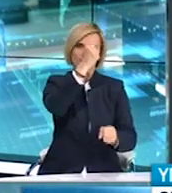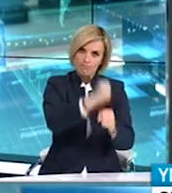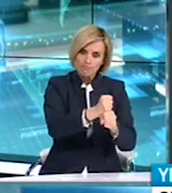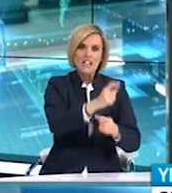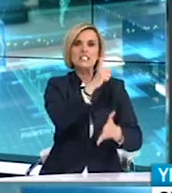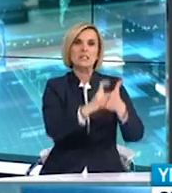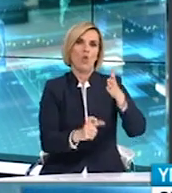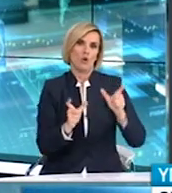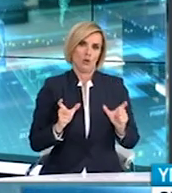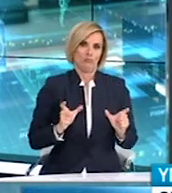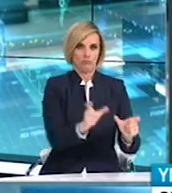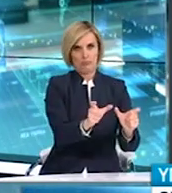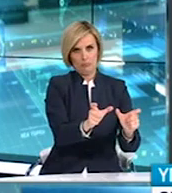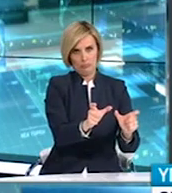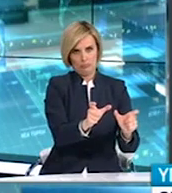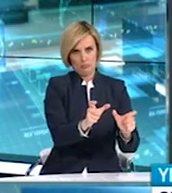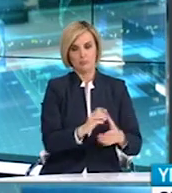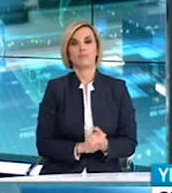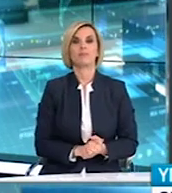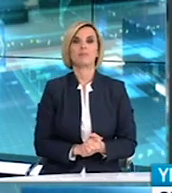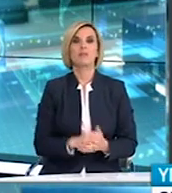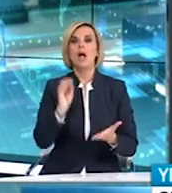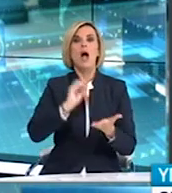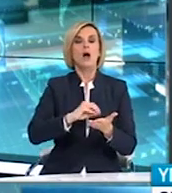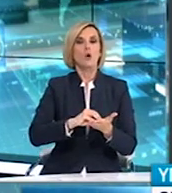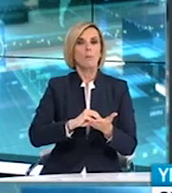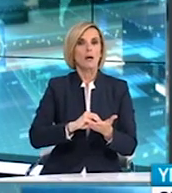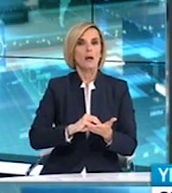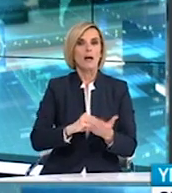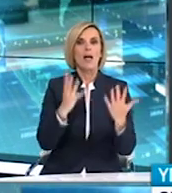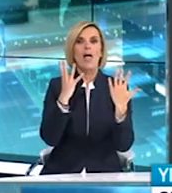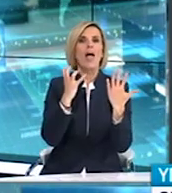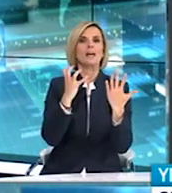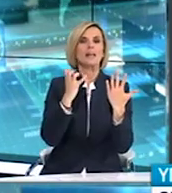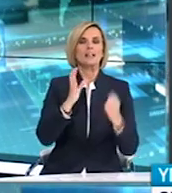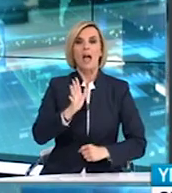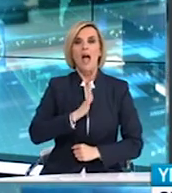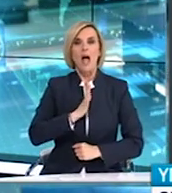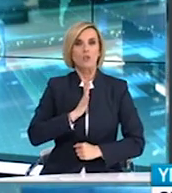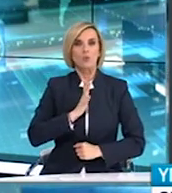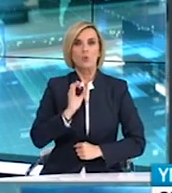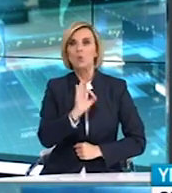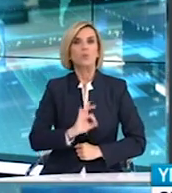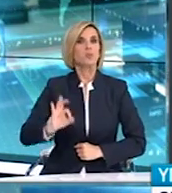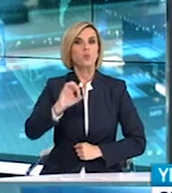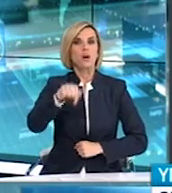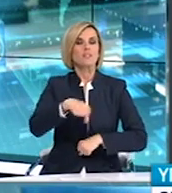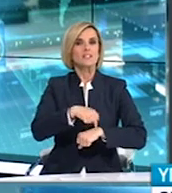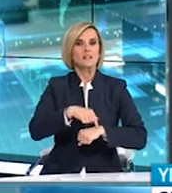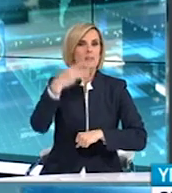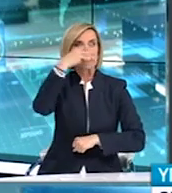ξενοδοχείο. Επίσης, για τους 90 εμεδαπούς συμπολίτες μας, οι οποίοι βρίσκονται στην Ξάνθη και